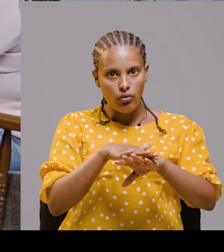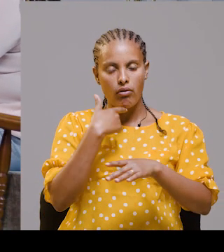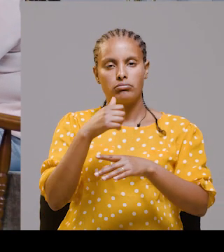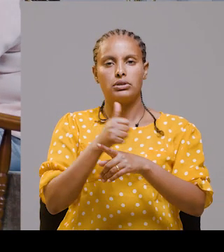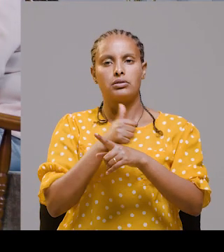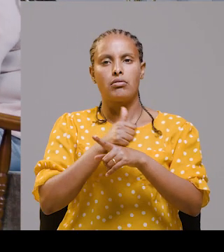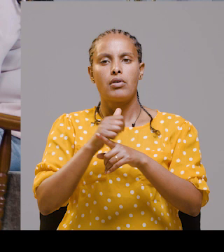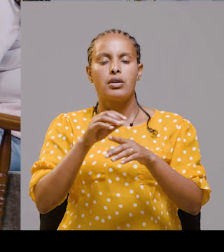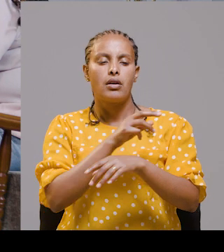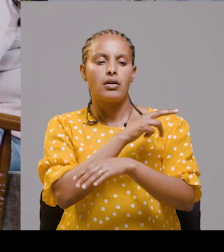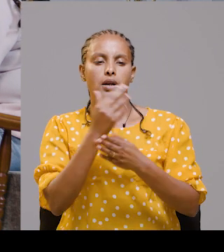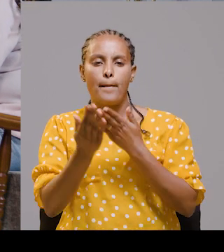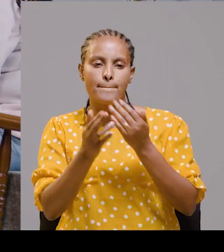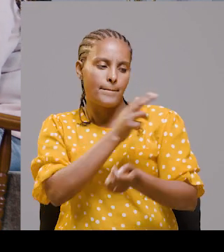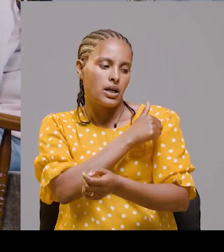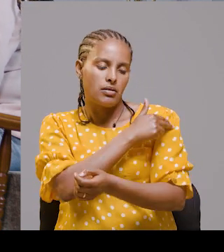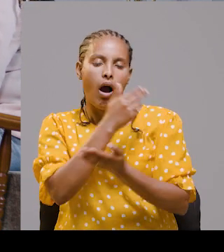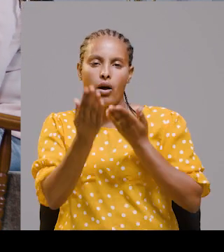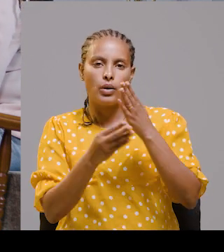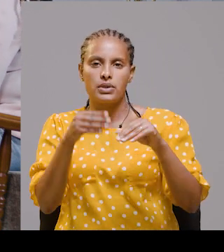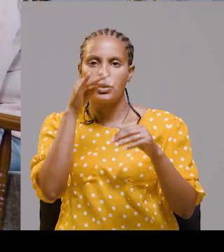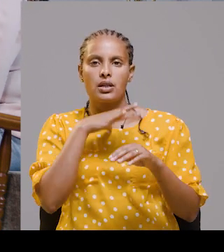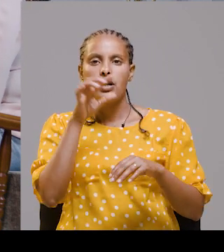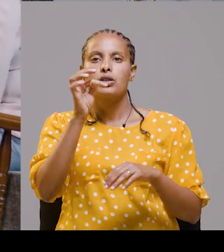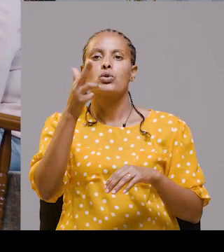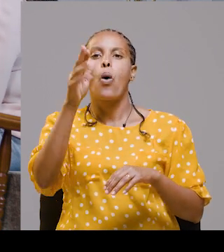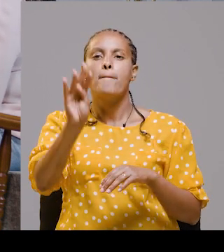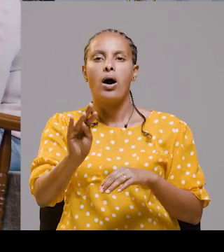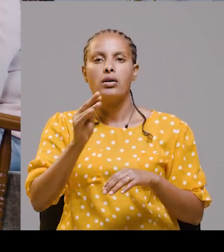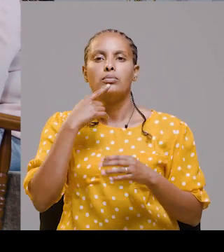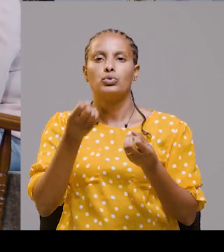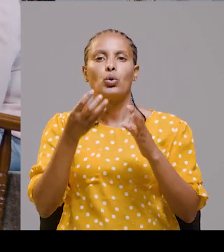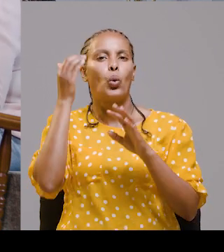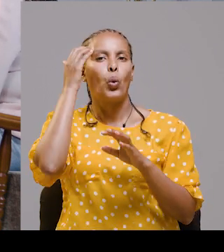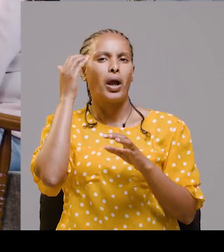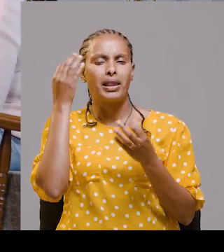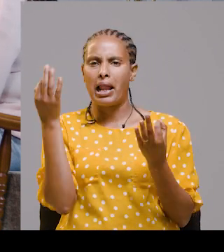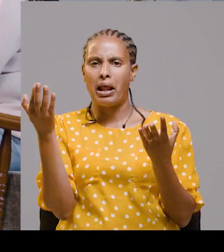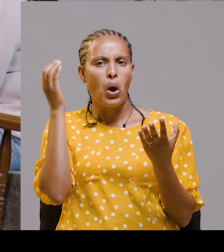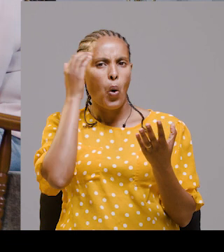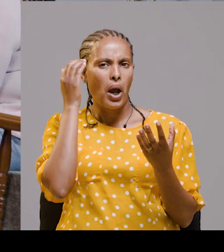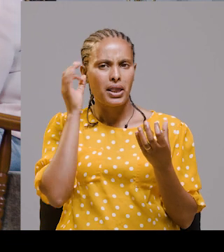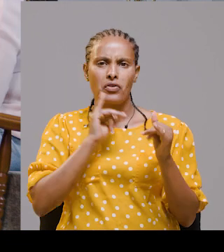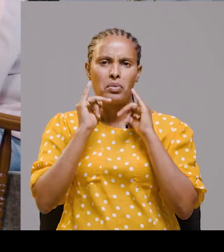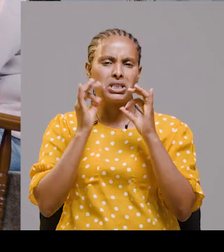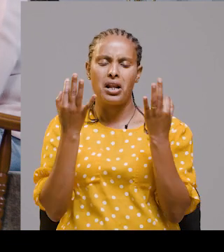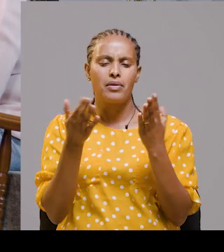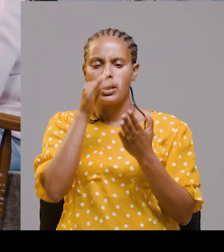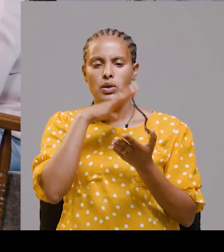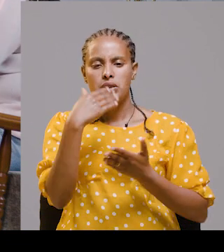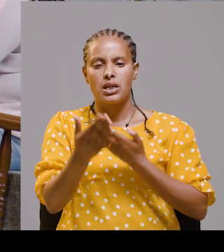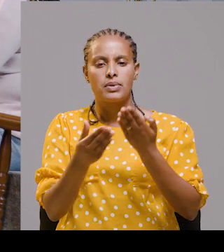ያሉ የህክምና አገልግሎት የሚሰጡ ሰዎች ላይና ስለ ትራውማ ብዙም እውቀቱ የለንም ብዙም ያን ያህል እንትን ምን ነው ለሰዎች